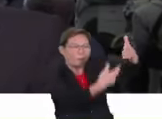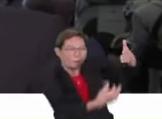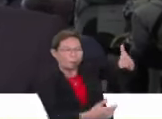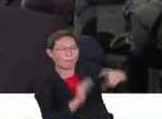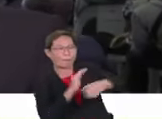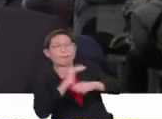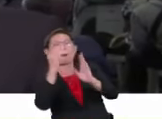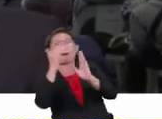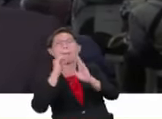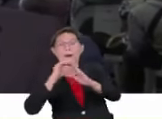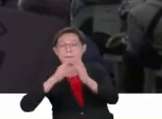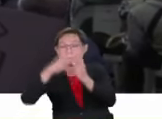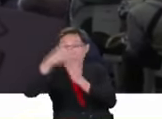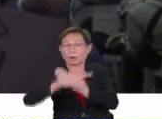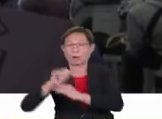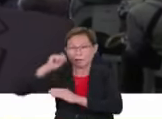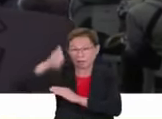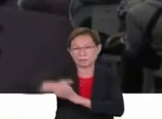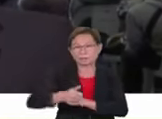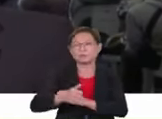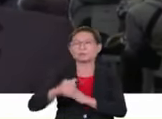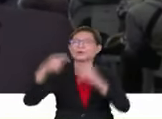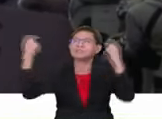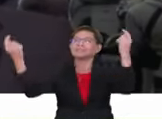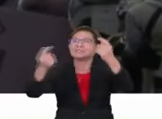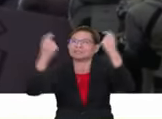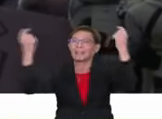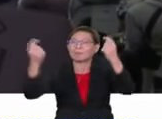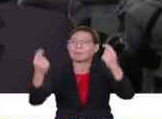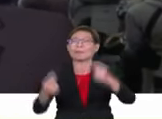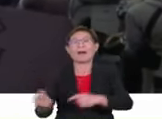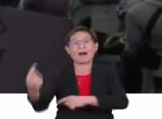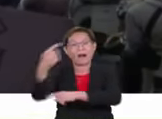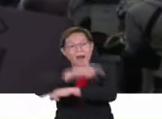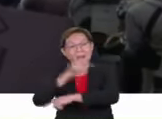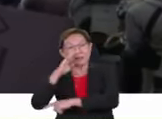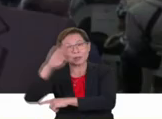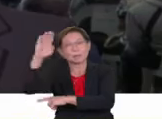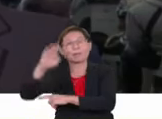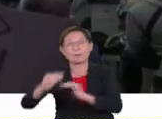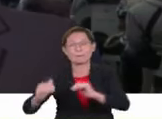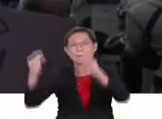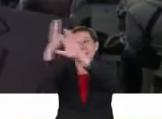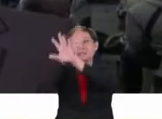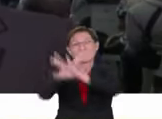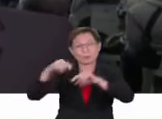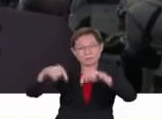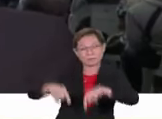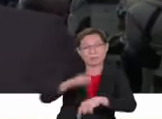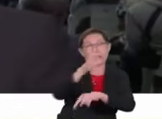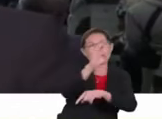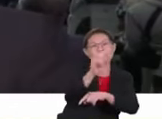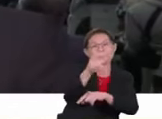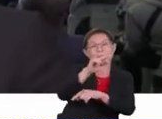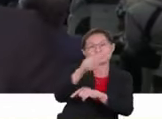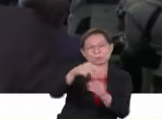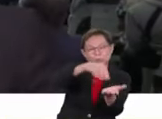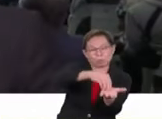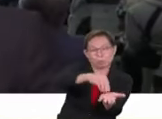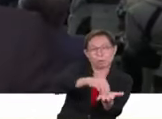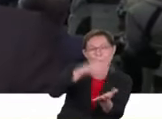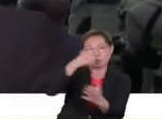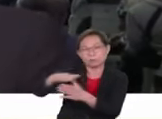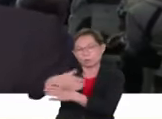pada hari esok, sambutan Hari Kebangsaan Peringkat Negeri Sarawak di Betong ini. Dan tidak lain tidak bukan orang yang sebaik-baiknya